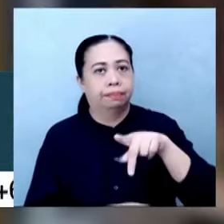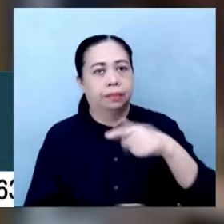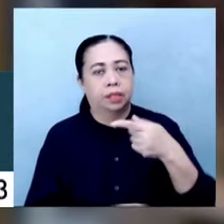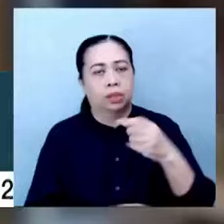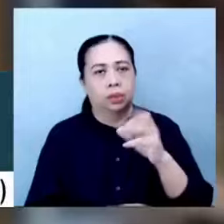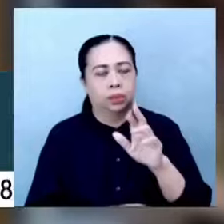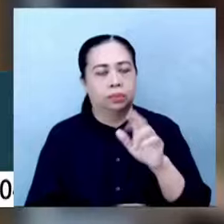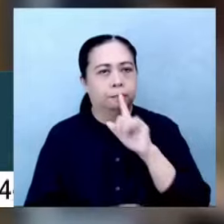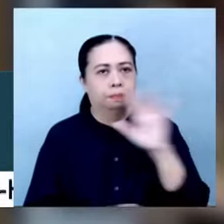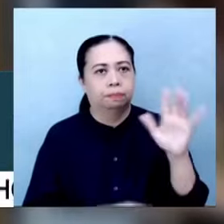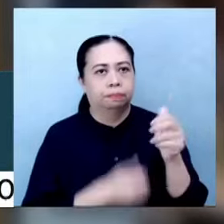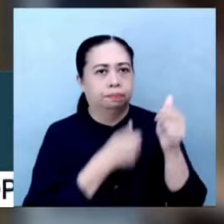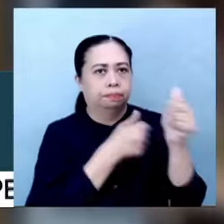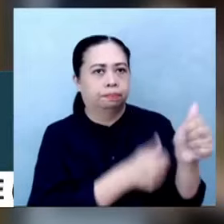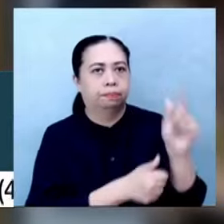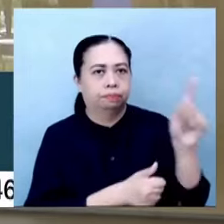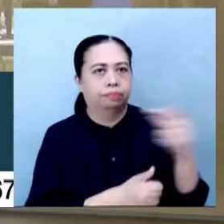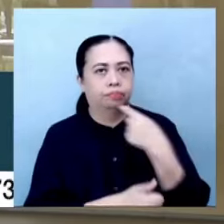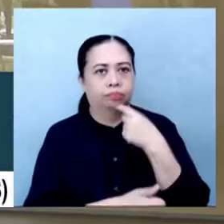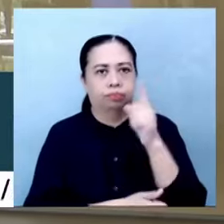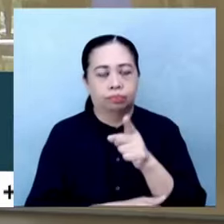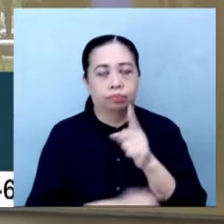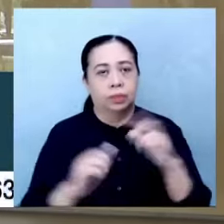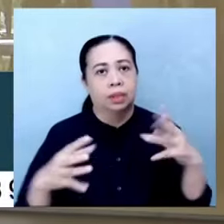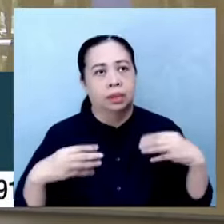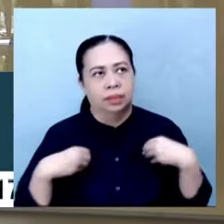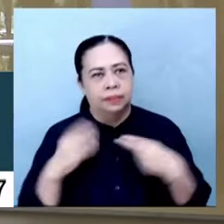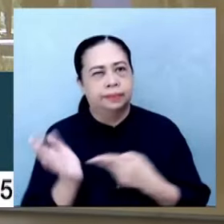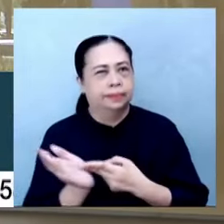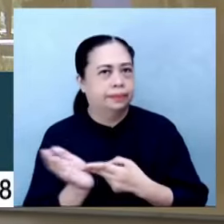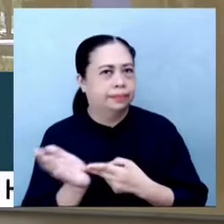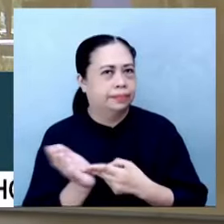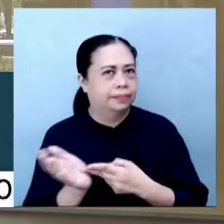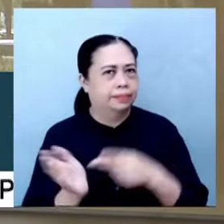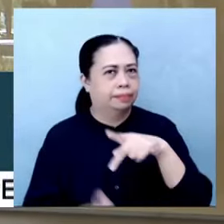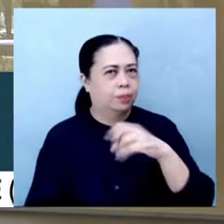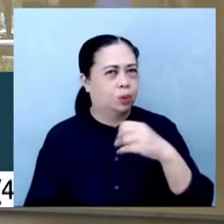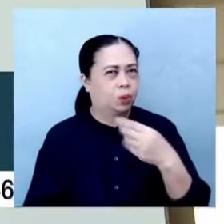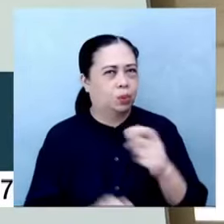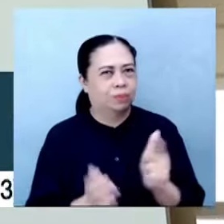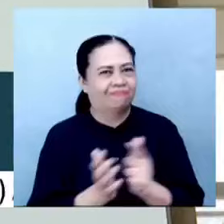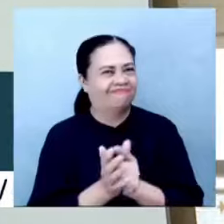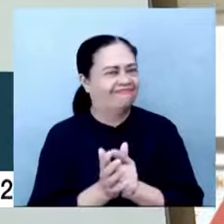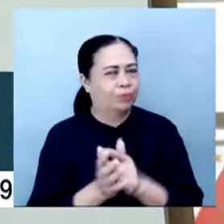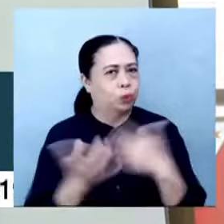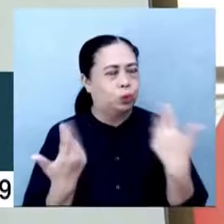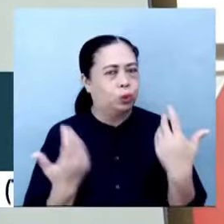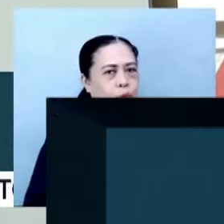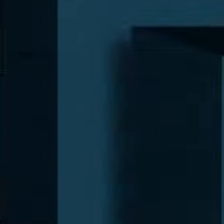comply with President Marcos's order, but he admits banning POGOs is a tall order.